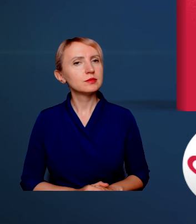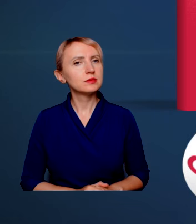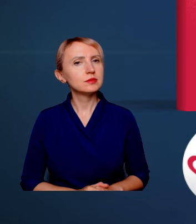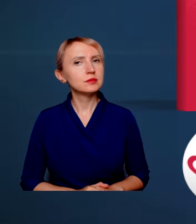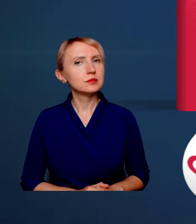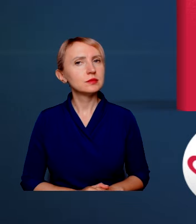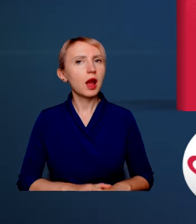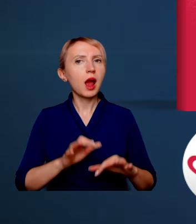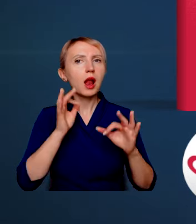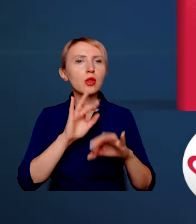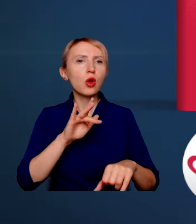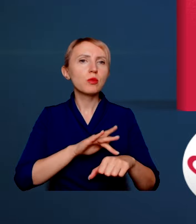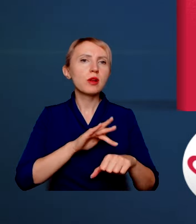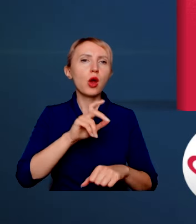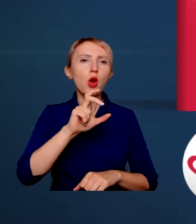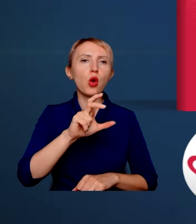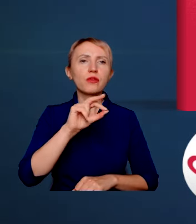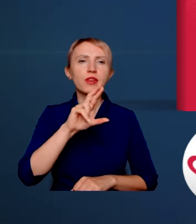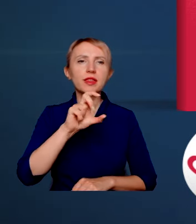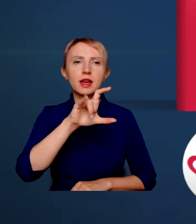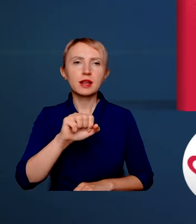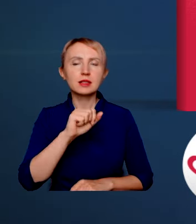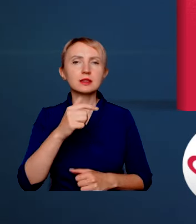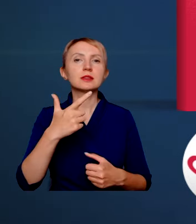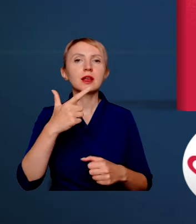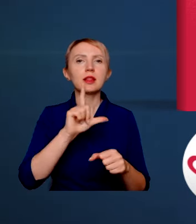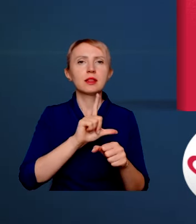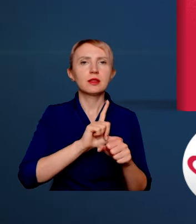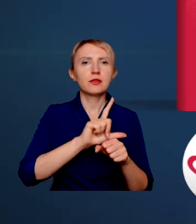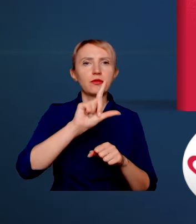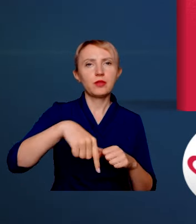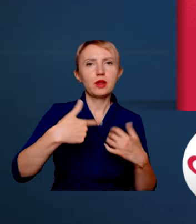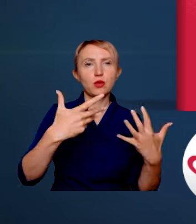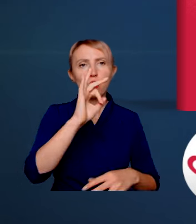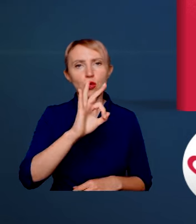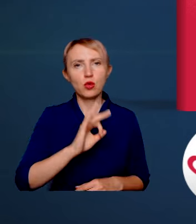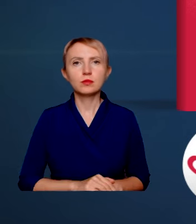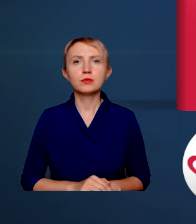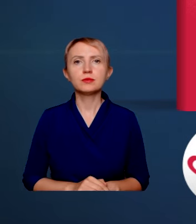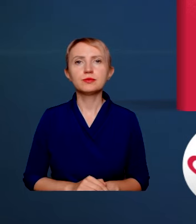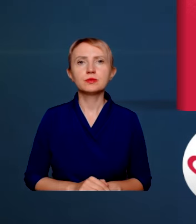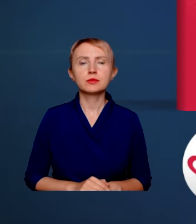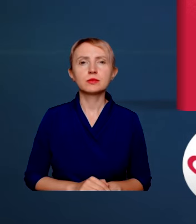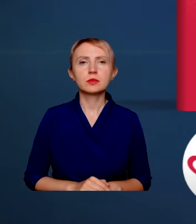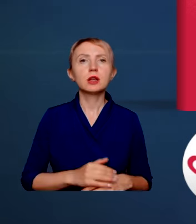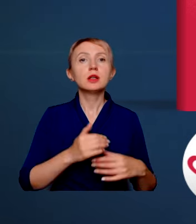wynik Konfederacji, 12,8%, 6 mandatów.